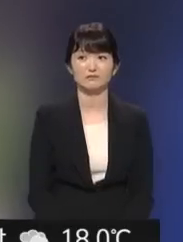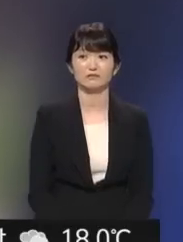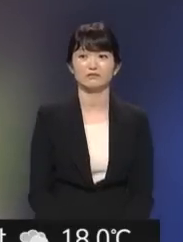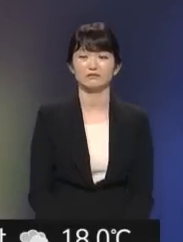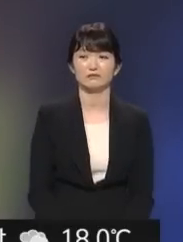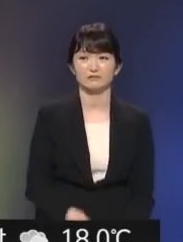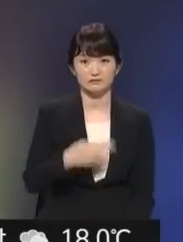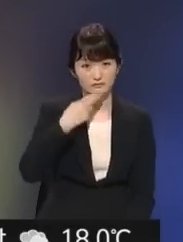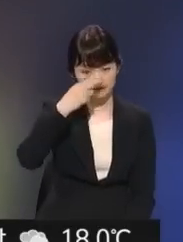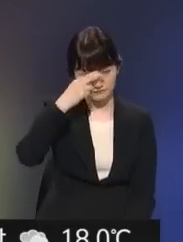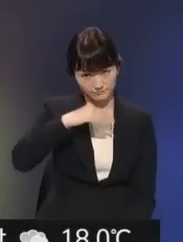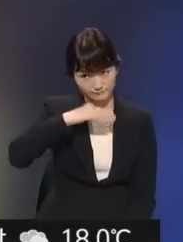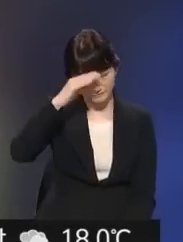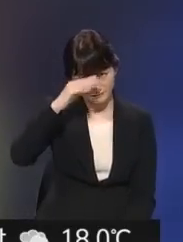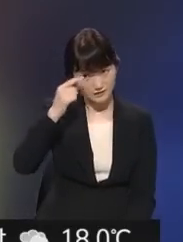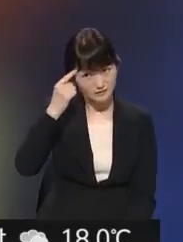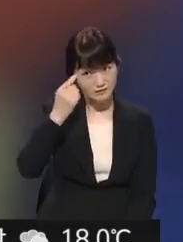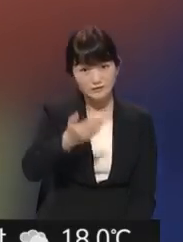Stand there, don't move. Where's your